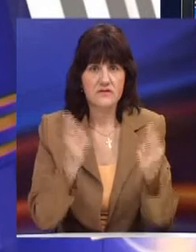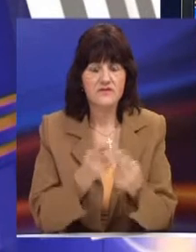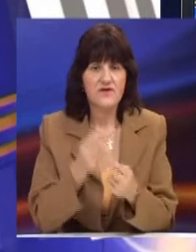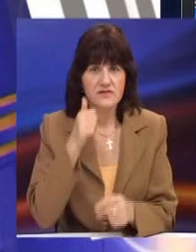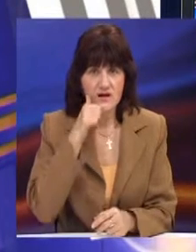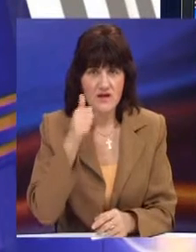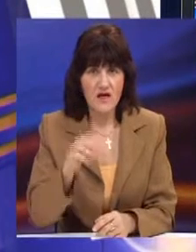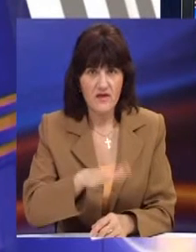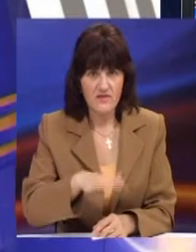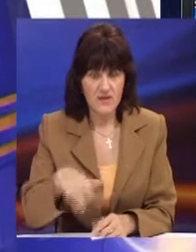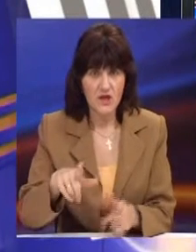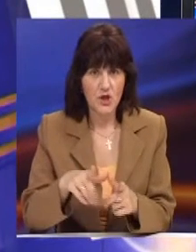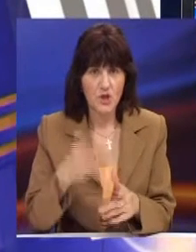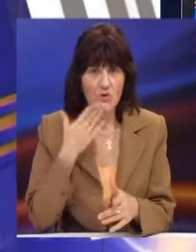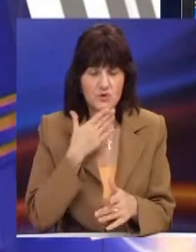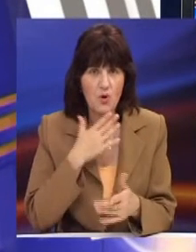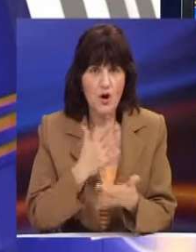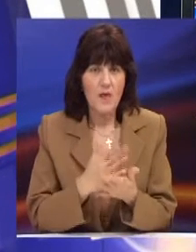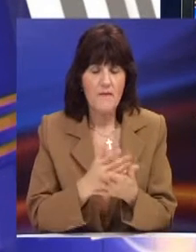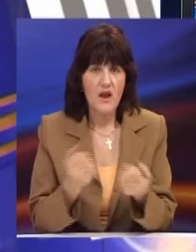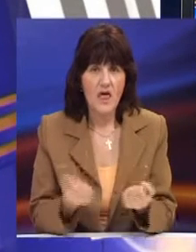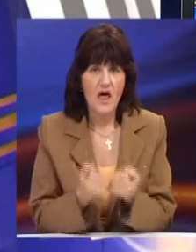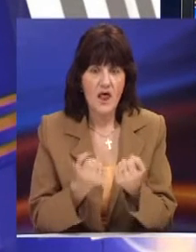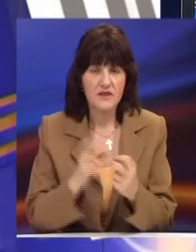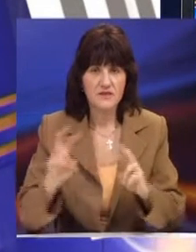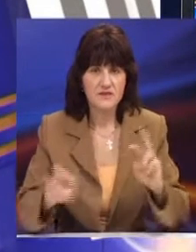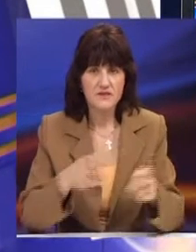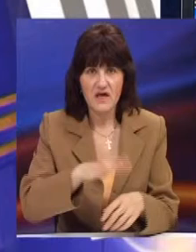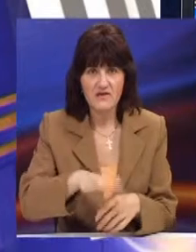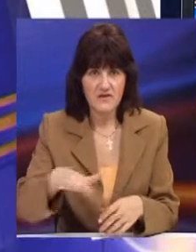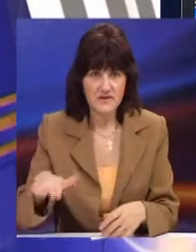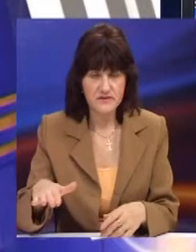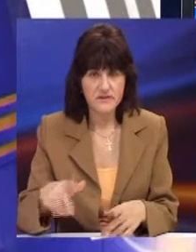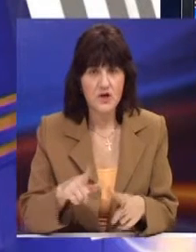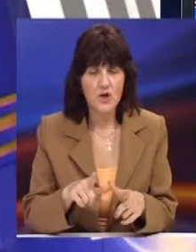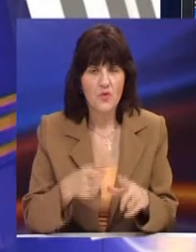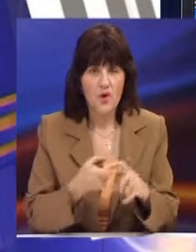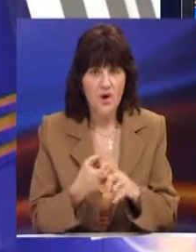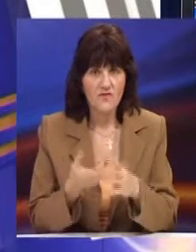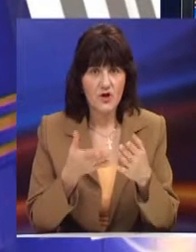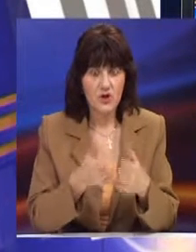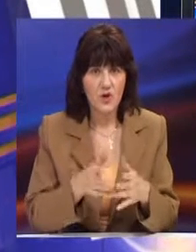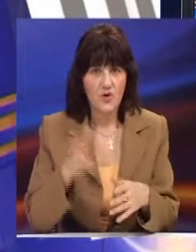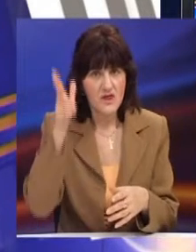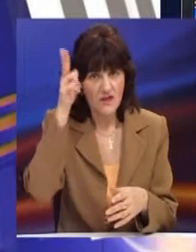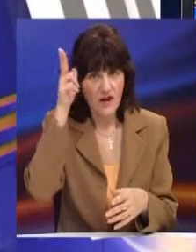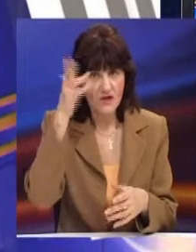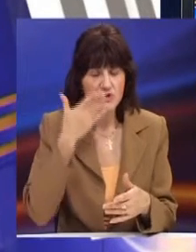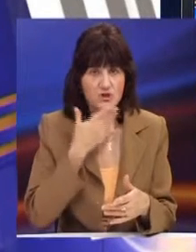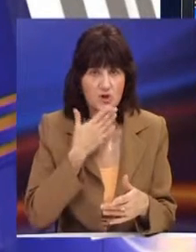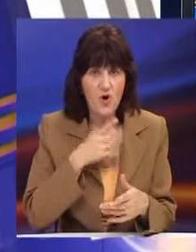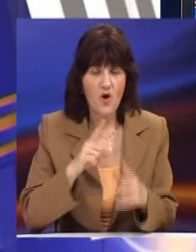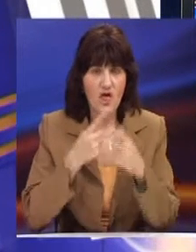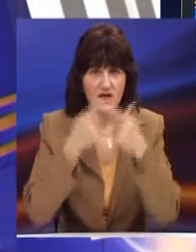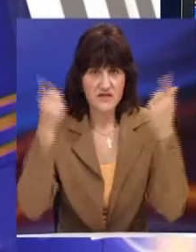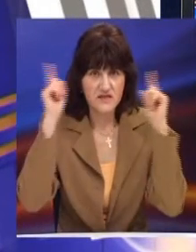u Hemijsko-tehnološkoj školi organizovana je radionica pod nazivom Deca deci. U okviru radionice učenici 3. razreda osnovne